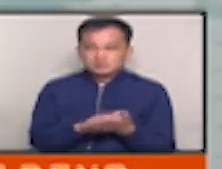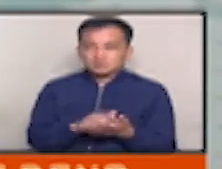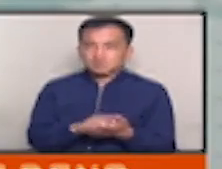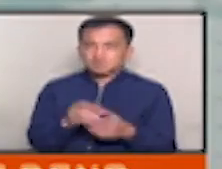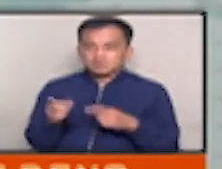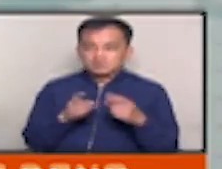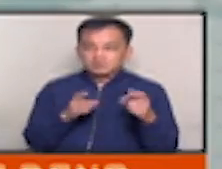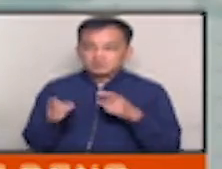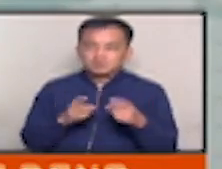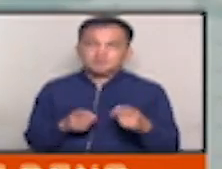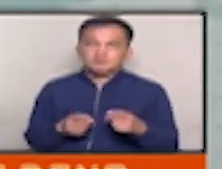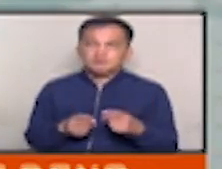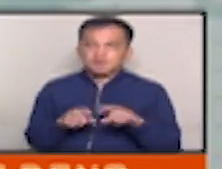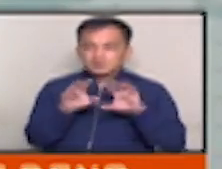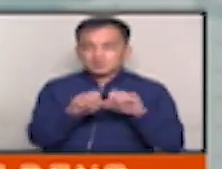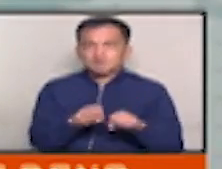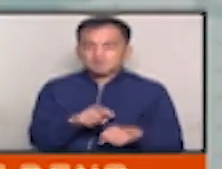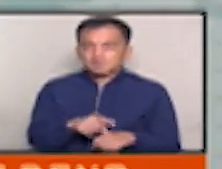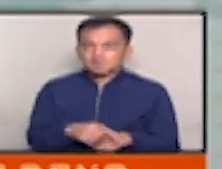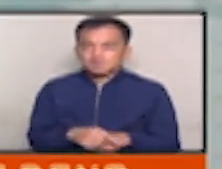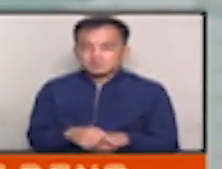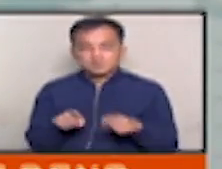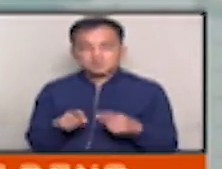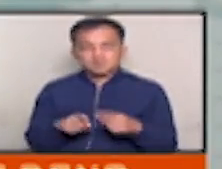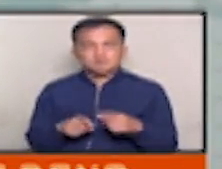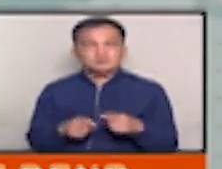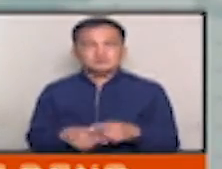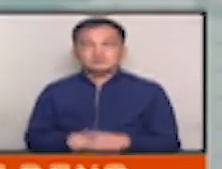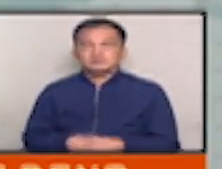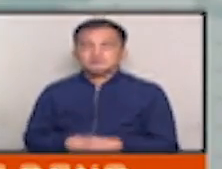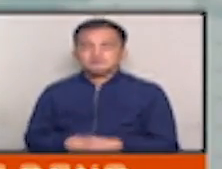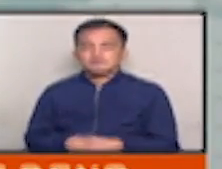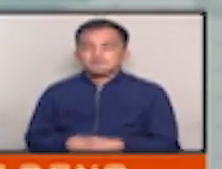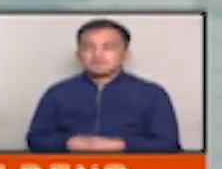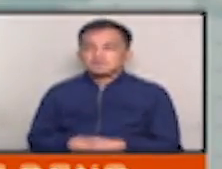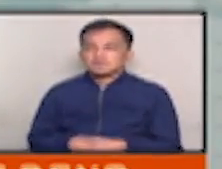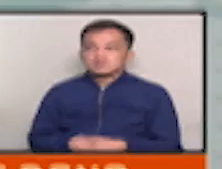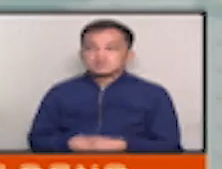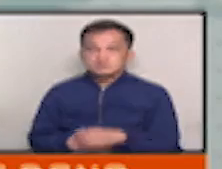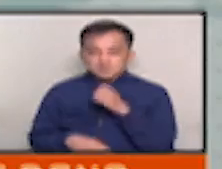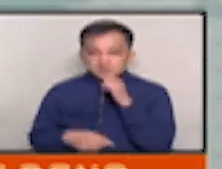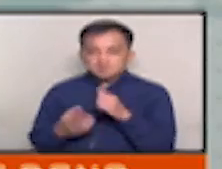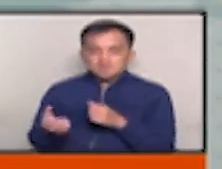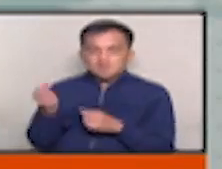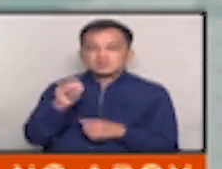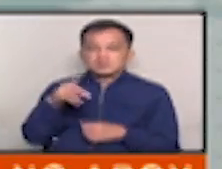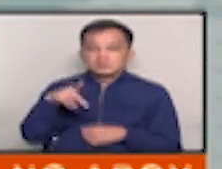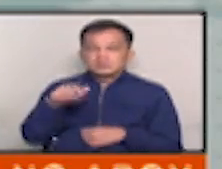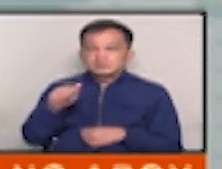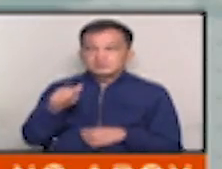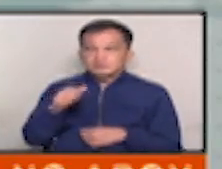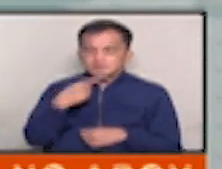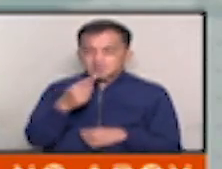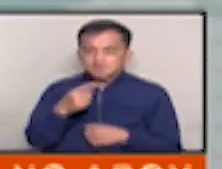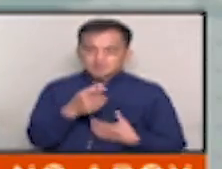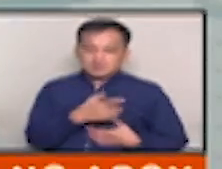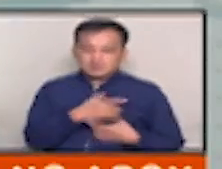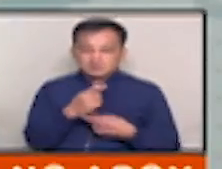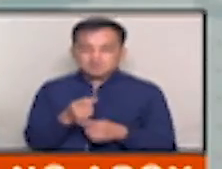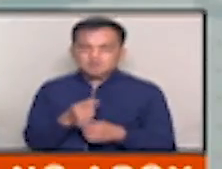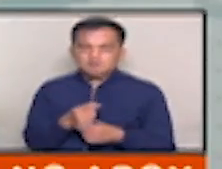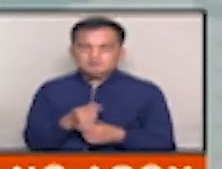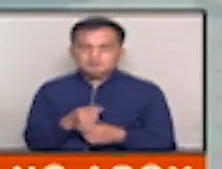para mahuli. Parang ganun pong labas. Ay, sir, hindi naman po may-ari ng dampa yung nakausap nila eh. Katiwala daw po ng may-ari ng